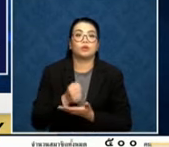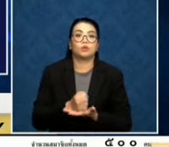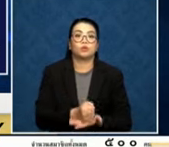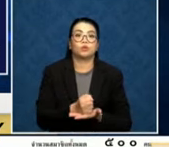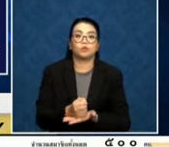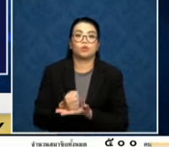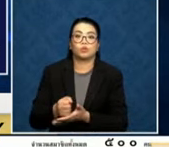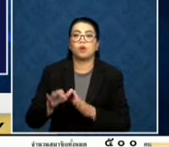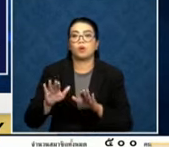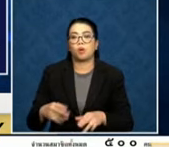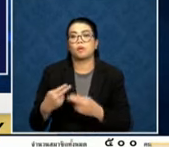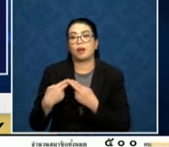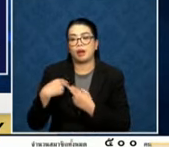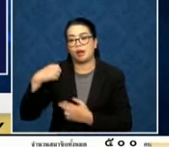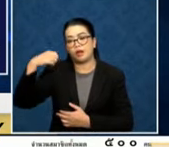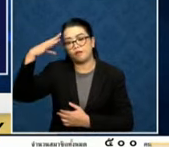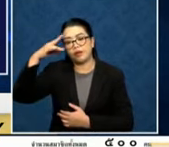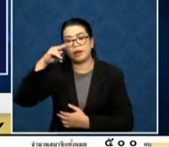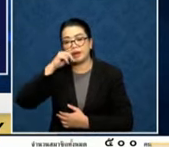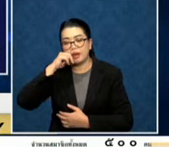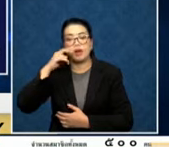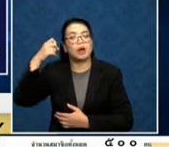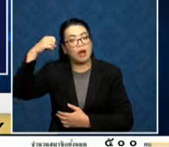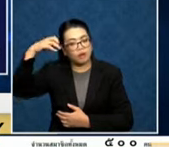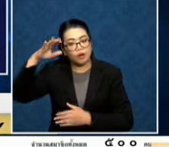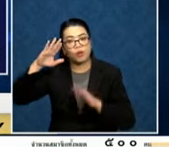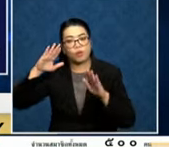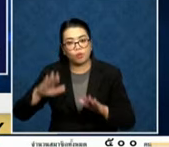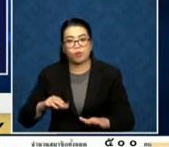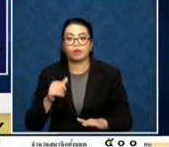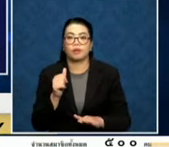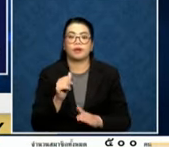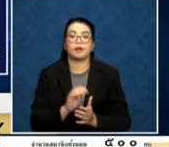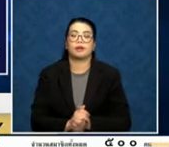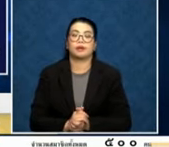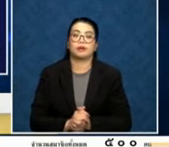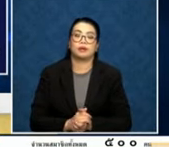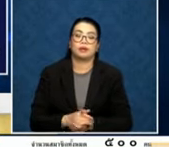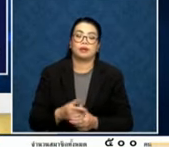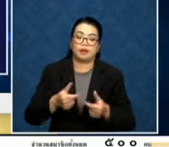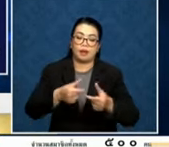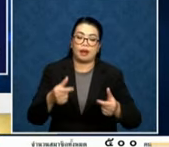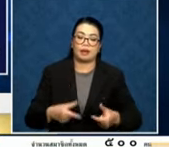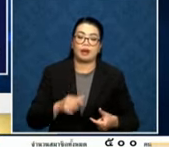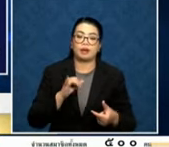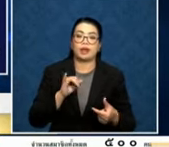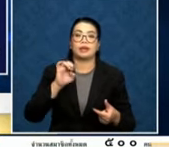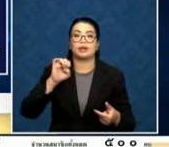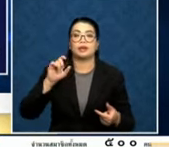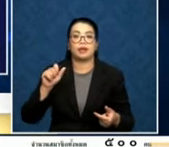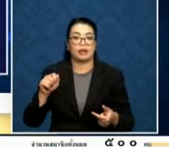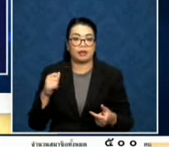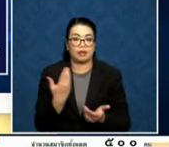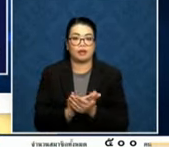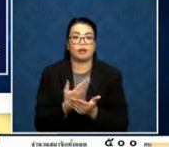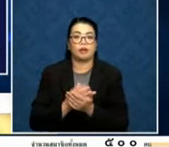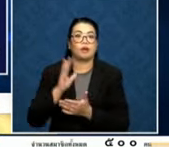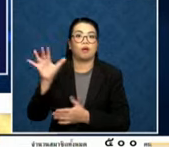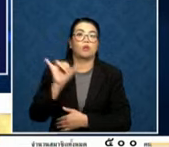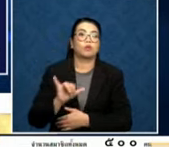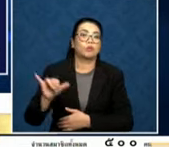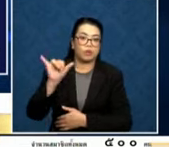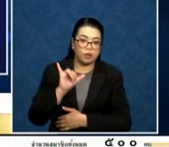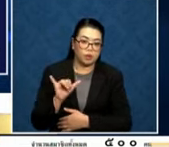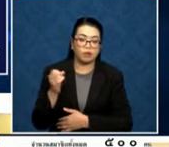ลดภาระค่าไฟให้กับพี่น้องประชาชนครับรายงานจาก ieaครับยืนยันว่าค่าไฟของยุโรปในช่วง